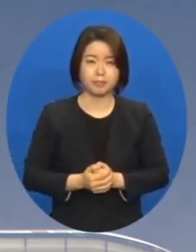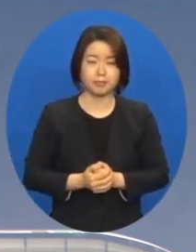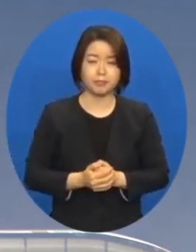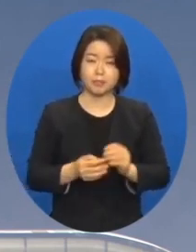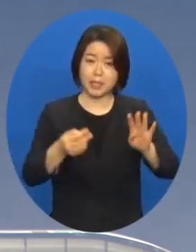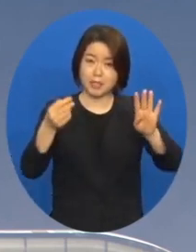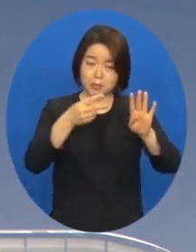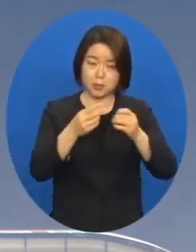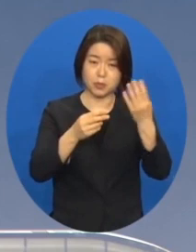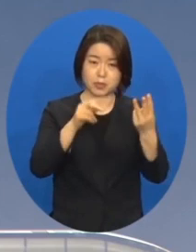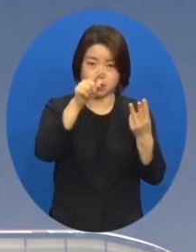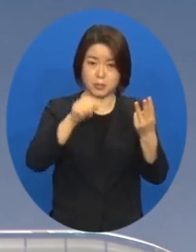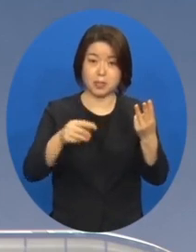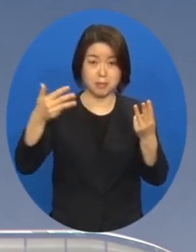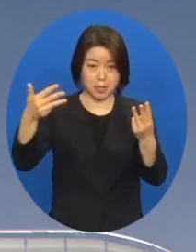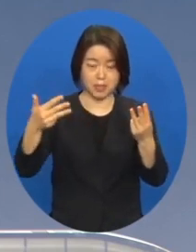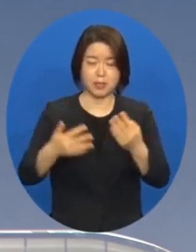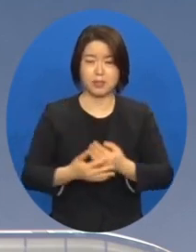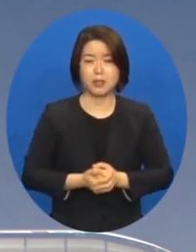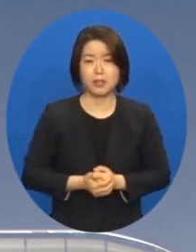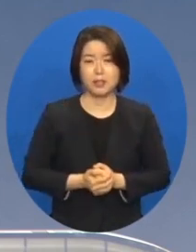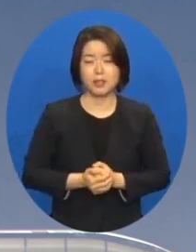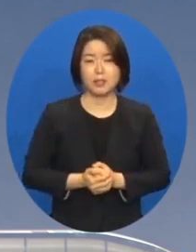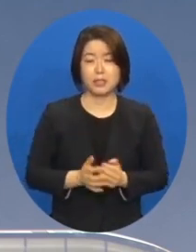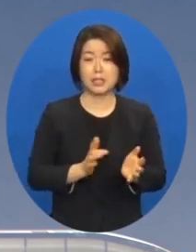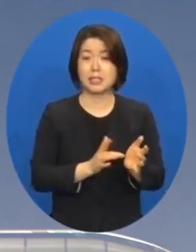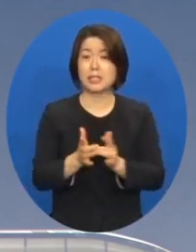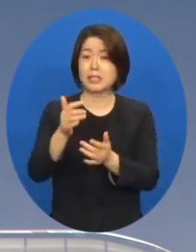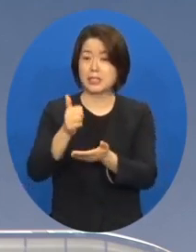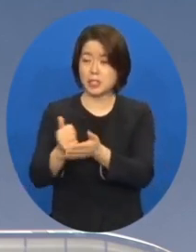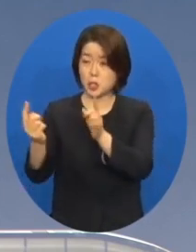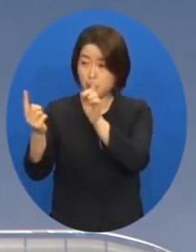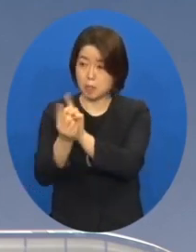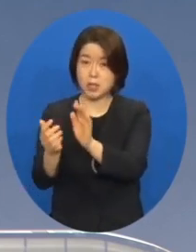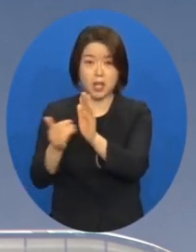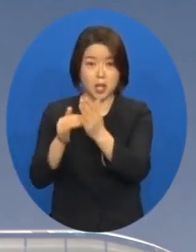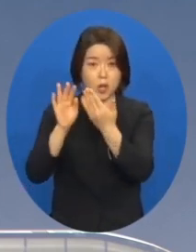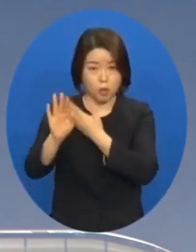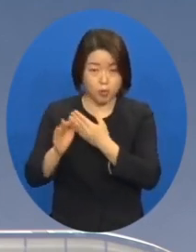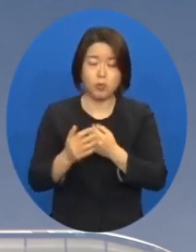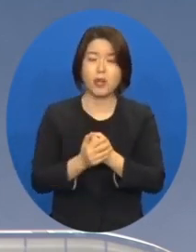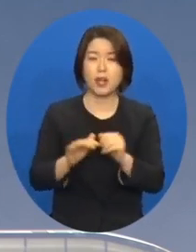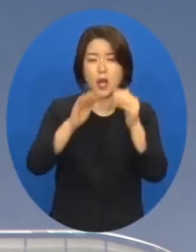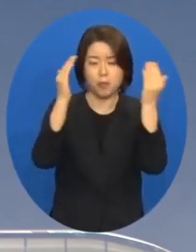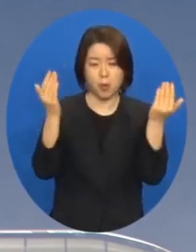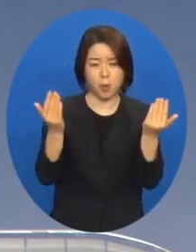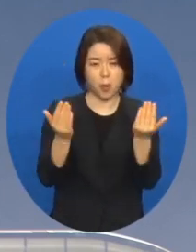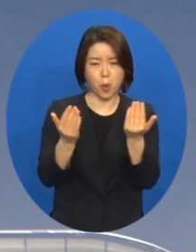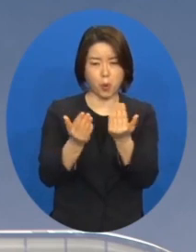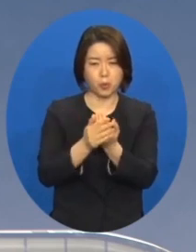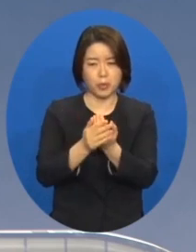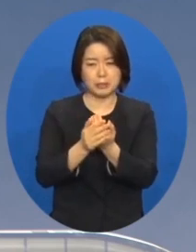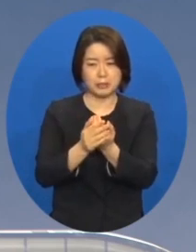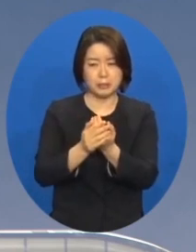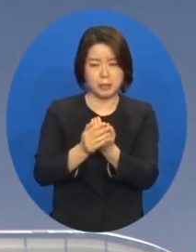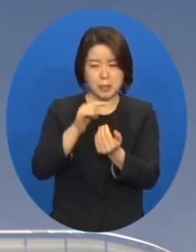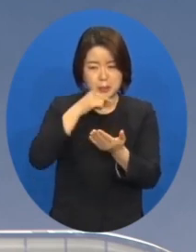빌립보서 3장 8절에서 그가 예수 그리스도를 만난 후에 모든 것을 다 해로 여겼다고